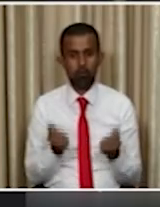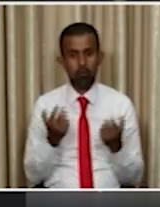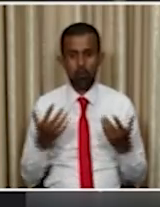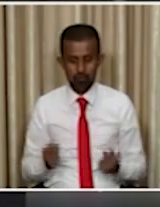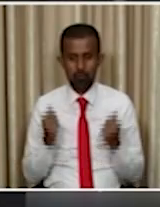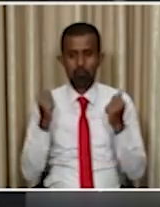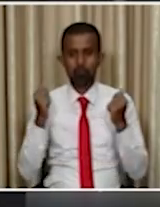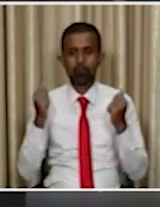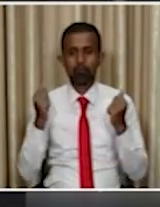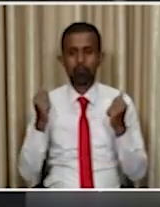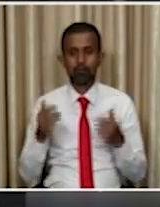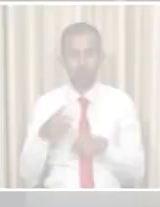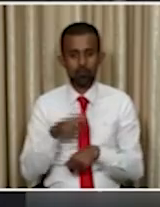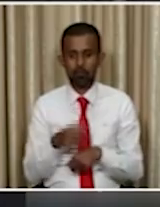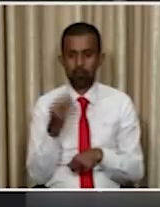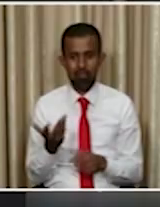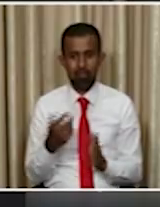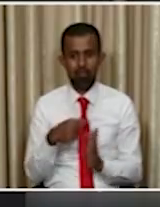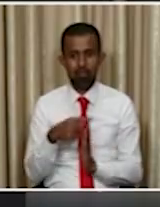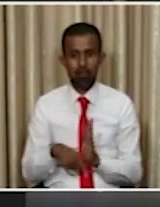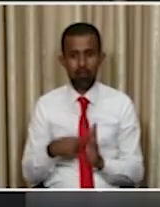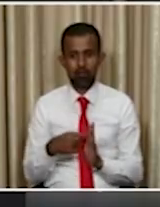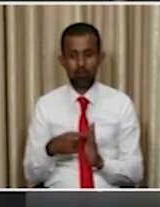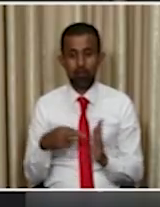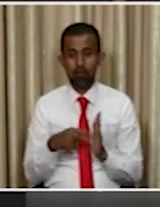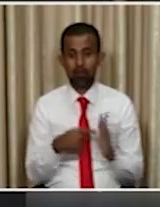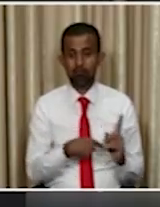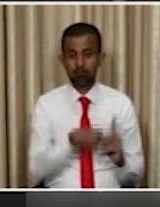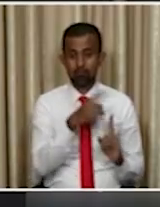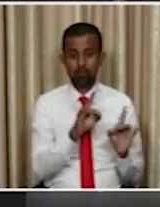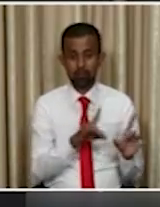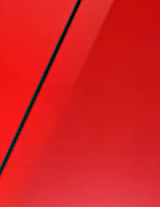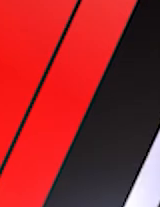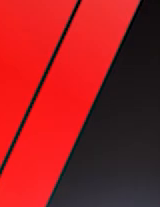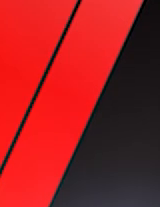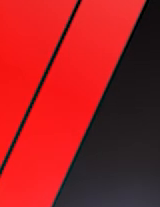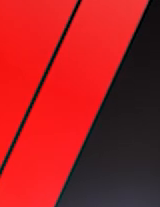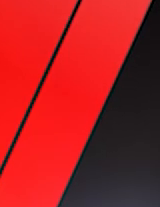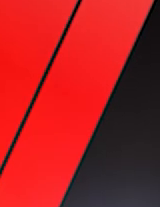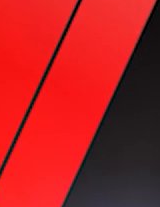ක්ෂණිකව කෙටි කාලයක් තුලදී දෙන්න බෑ. ඒක ආර්ථික ප්‍රගමනයත් එක්ක බද්ධ වෙලා තමයි ඒක වෙන්නේ.